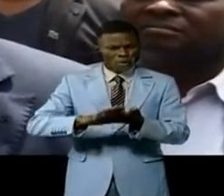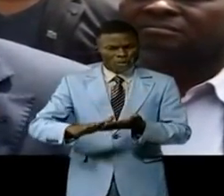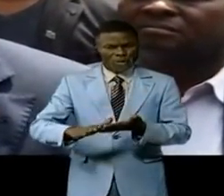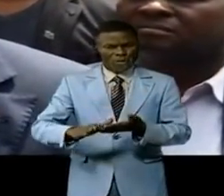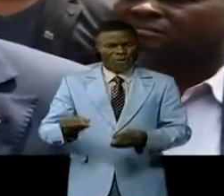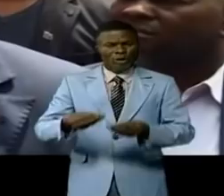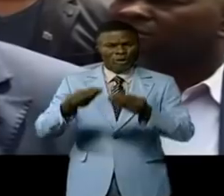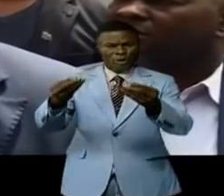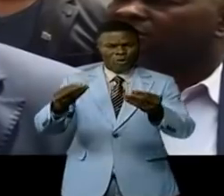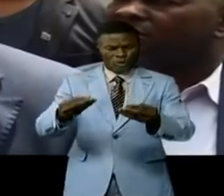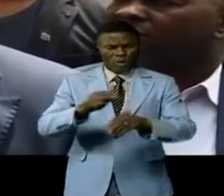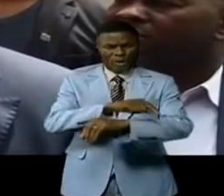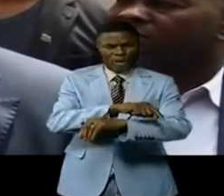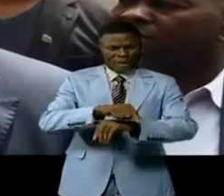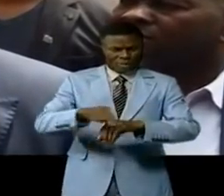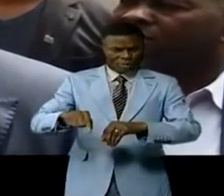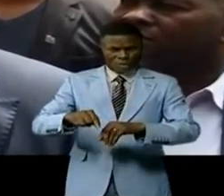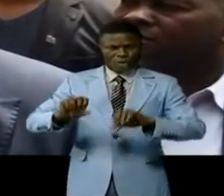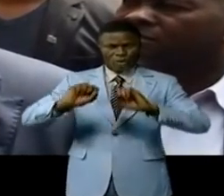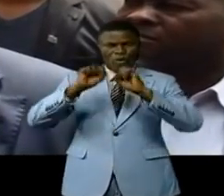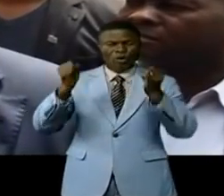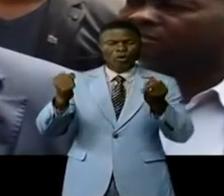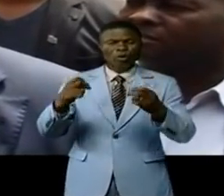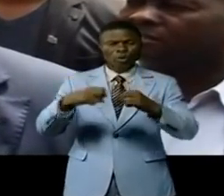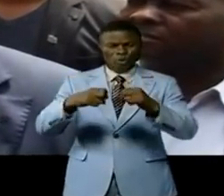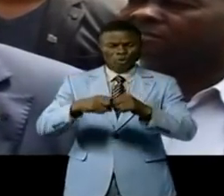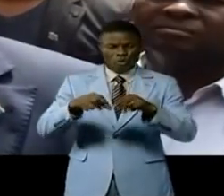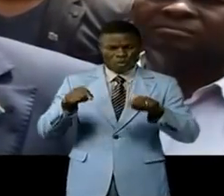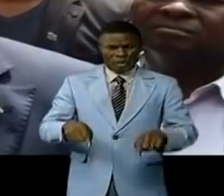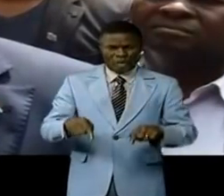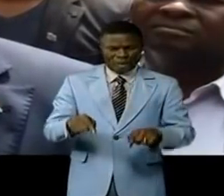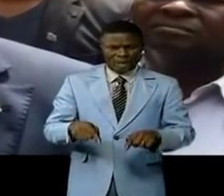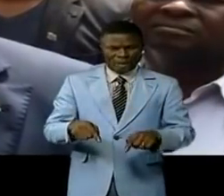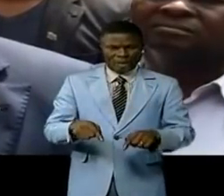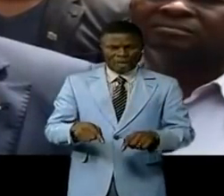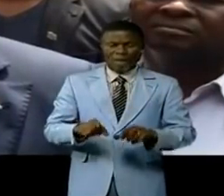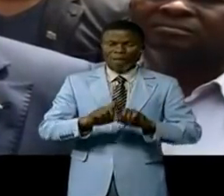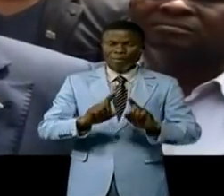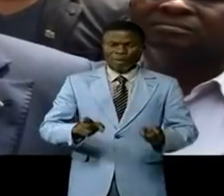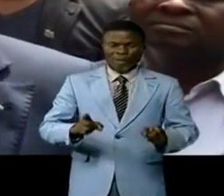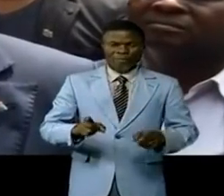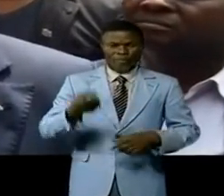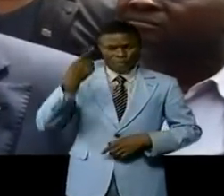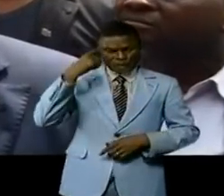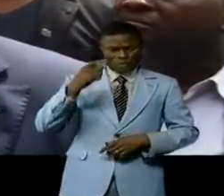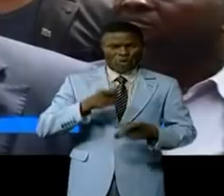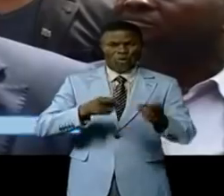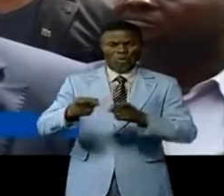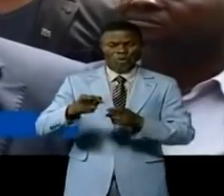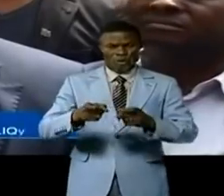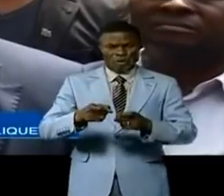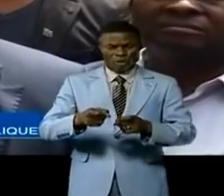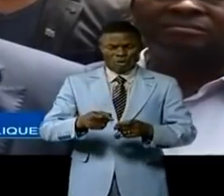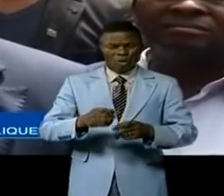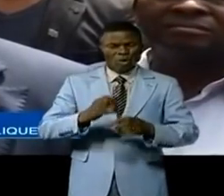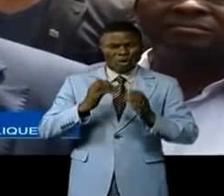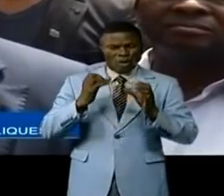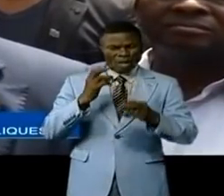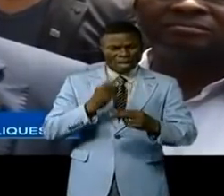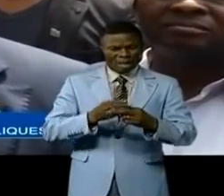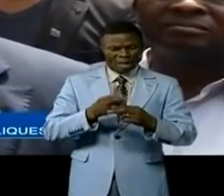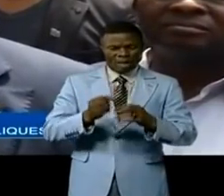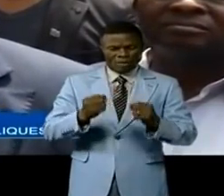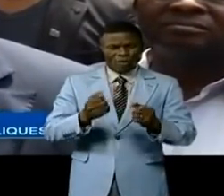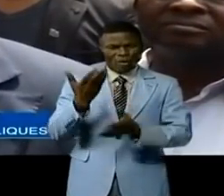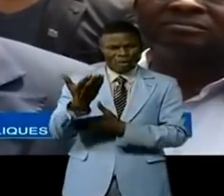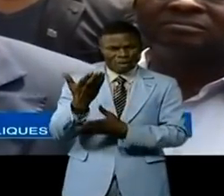ramener les installations de la SNEL ici. Quant à la gestion et la maintenance, nous demandons